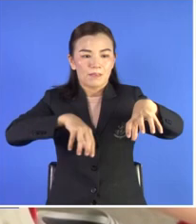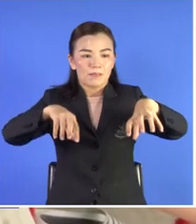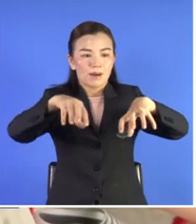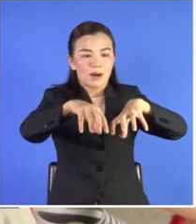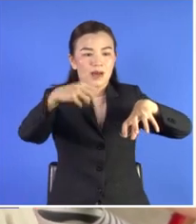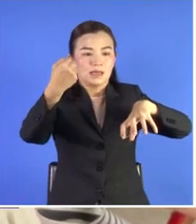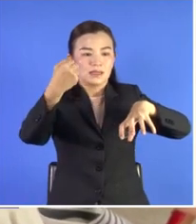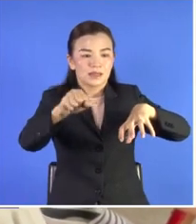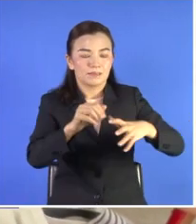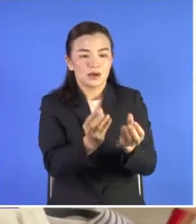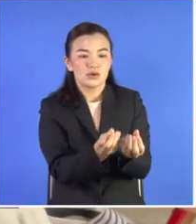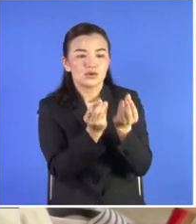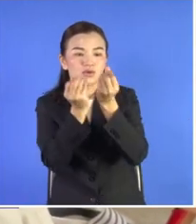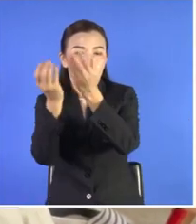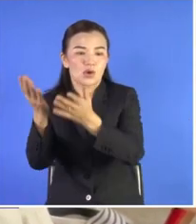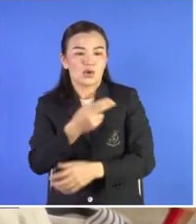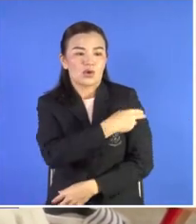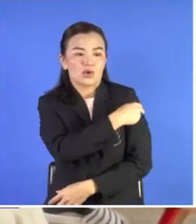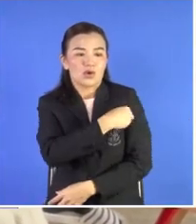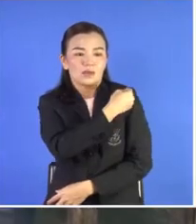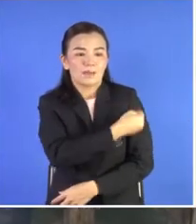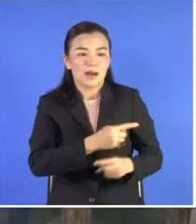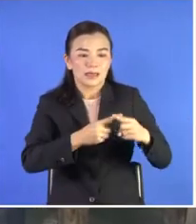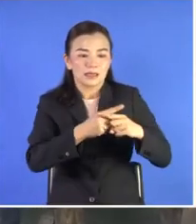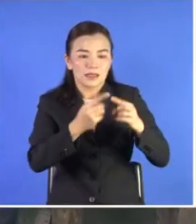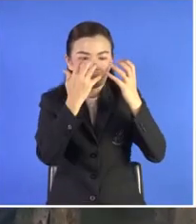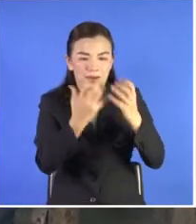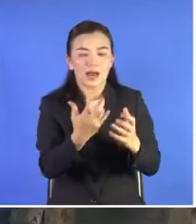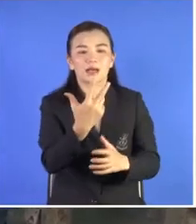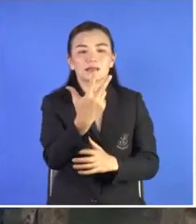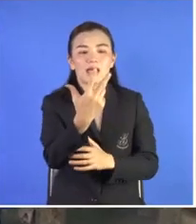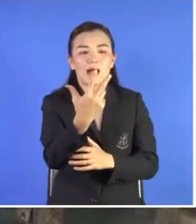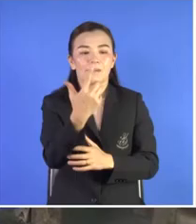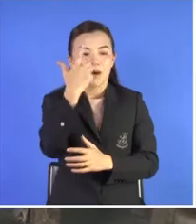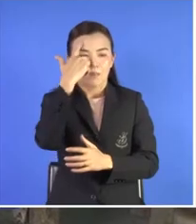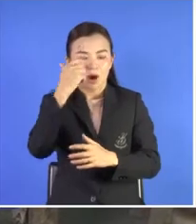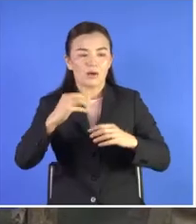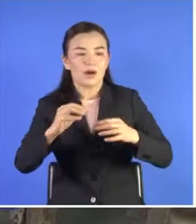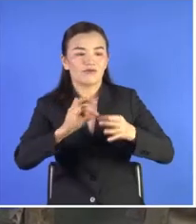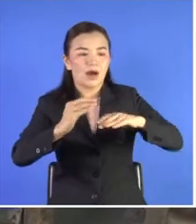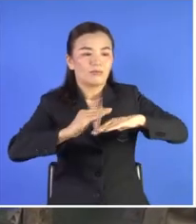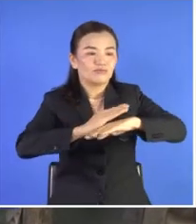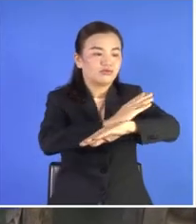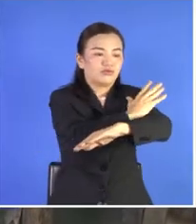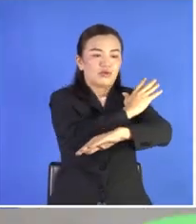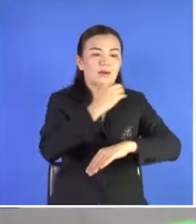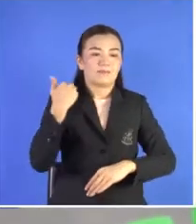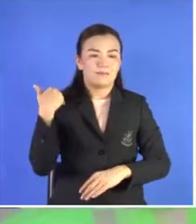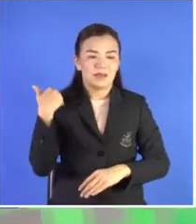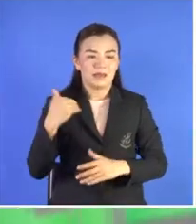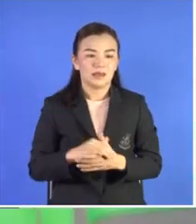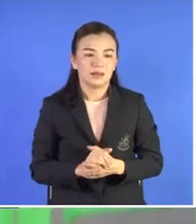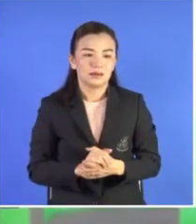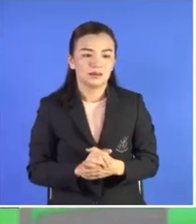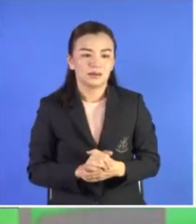ถูกนำตัวส่งโรงพยาบาลอาการนี่สาหัส3คนจากถูกไฟคลอกนะครับนายพงศ์สิริคาบอินอ